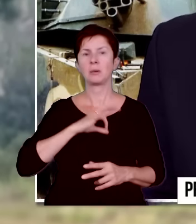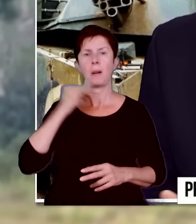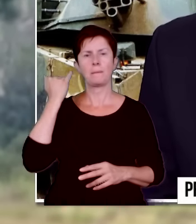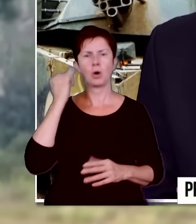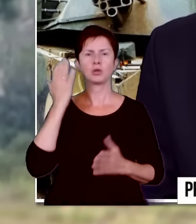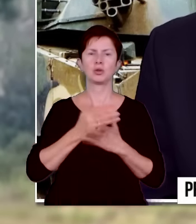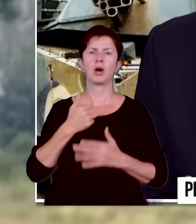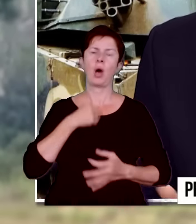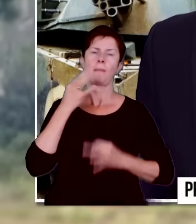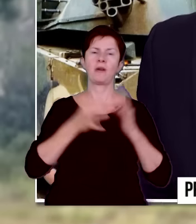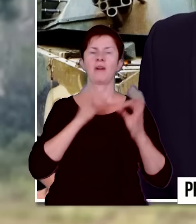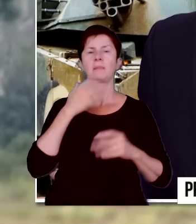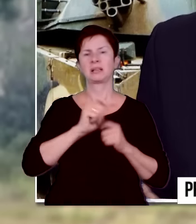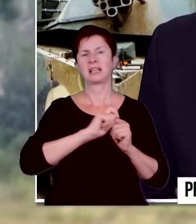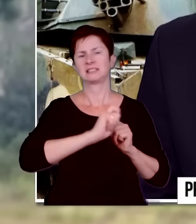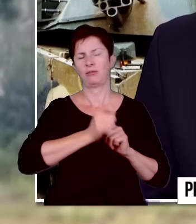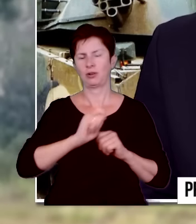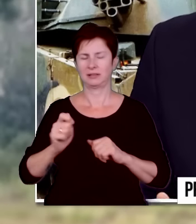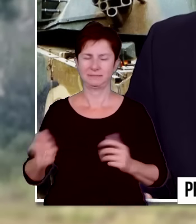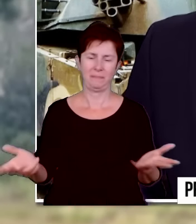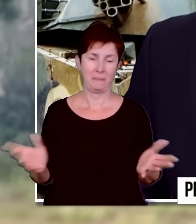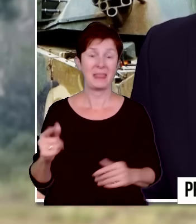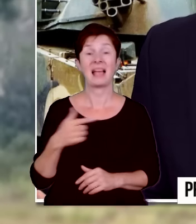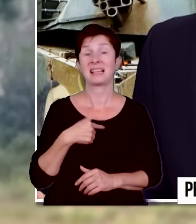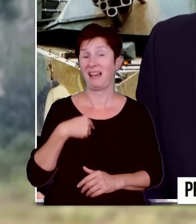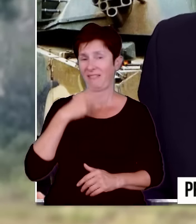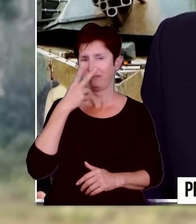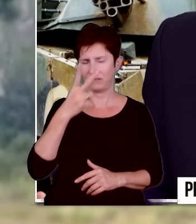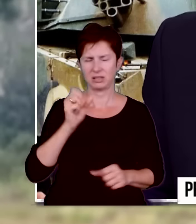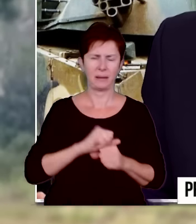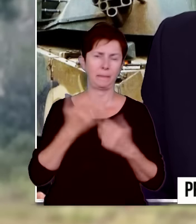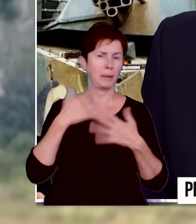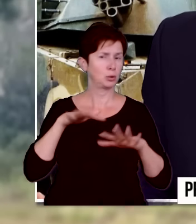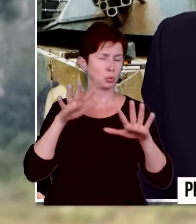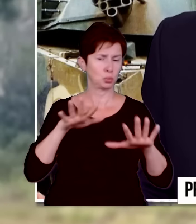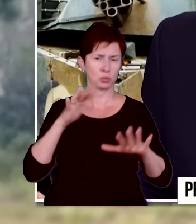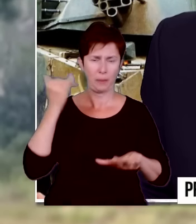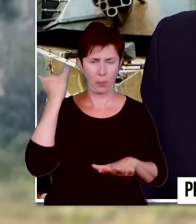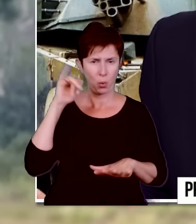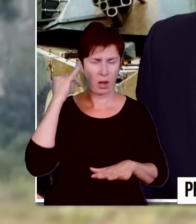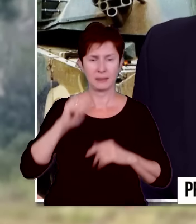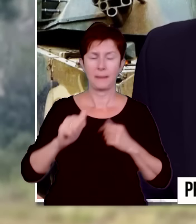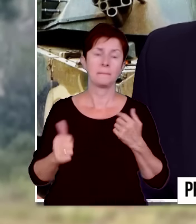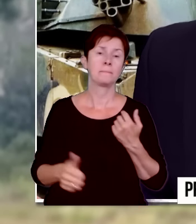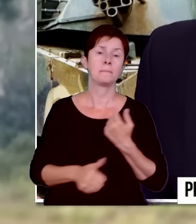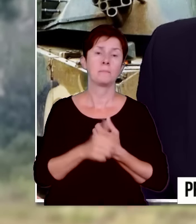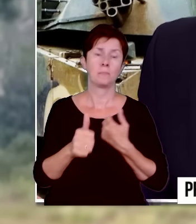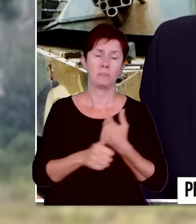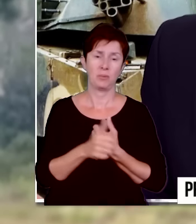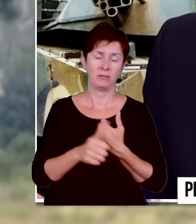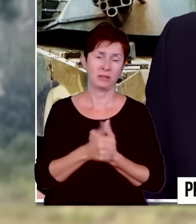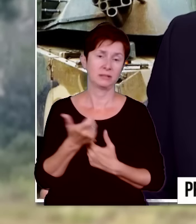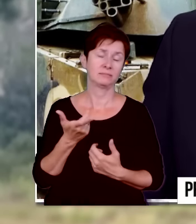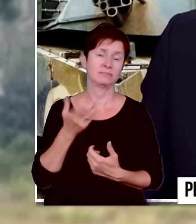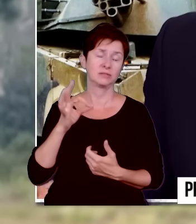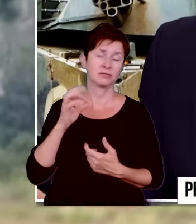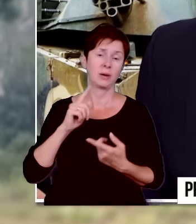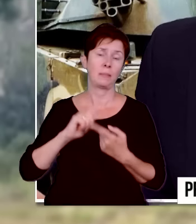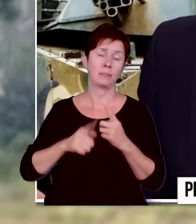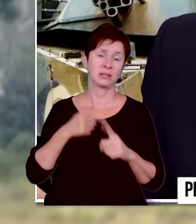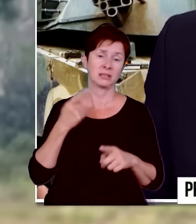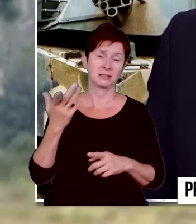uważam że tam jest cała cała masa Kaskada błędów przede wszystkim wynikająca z metapol Platformy Obywatelskiej prawda